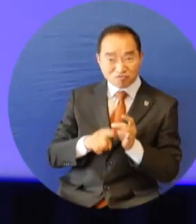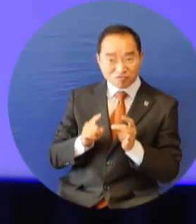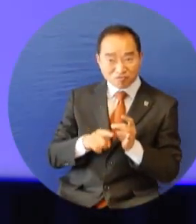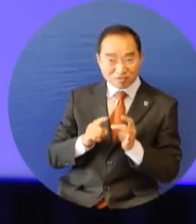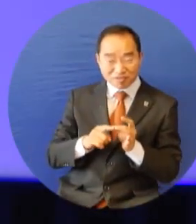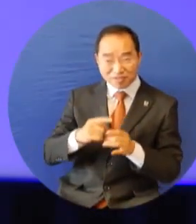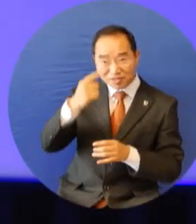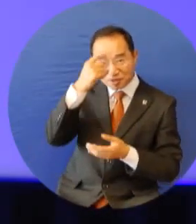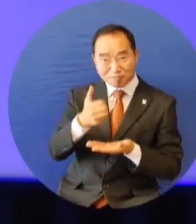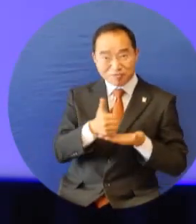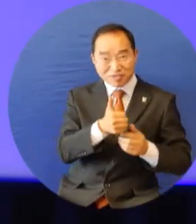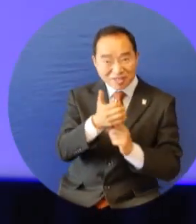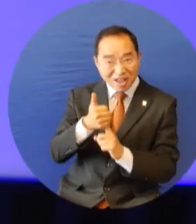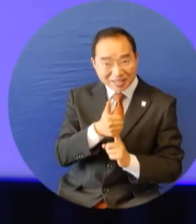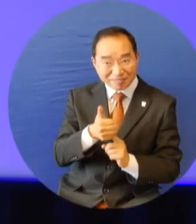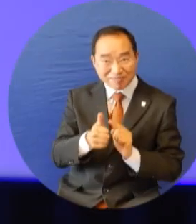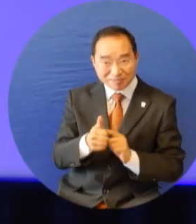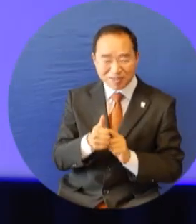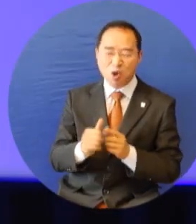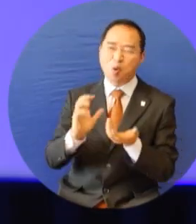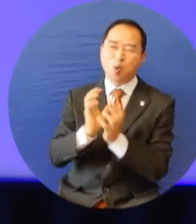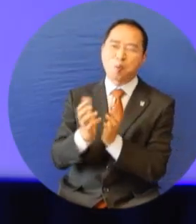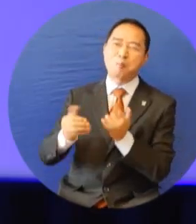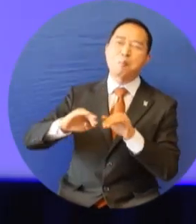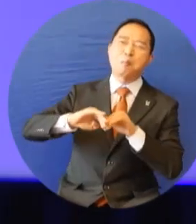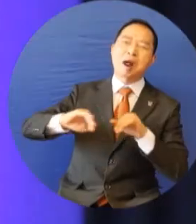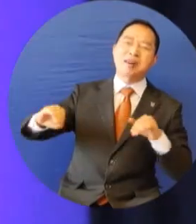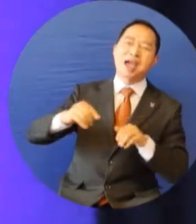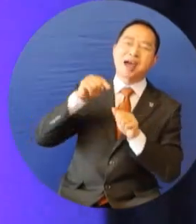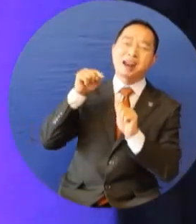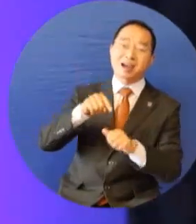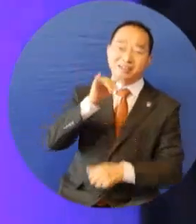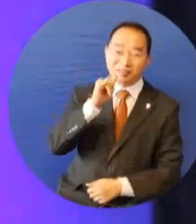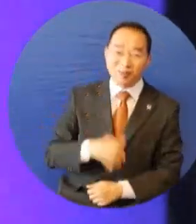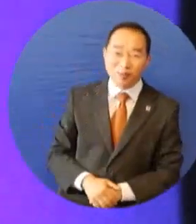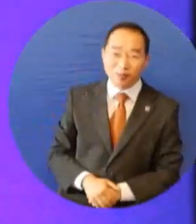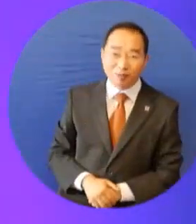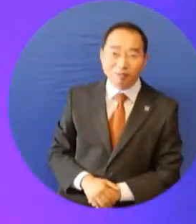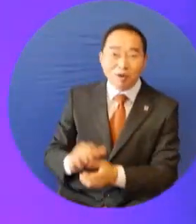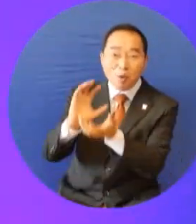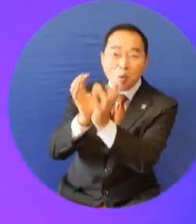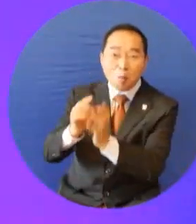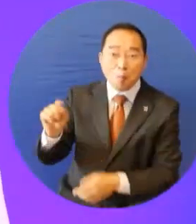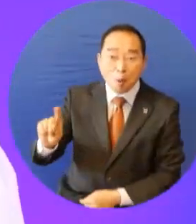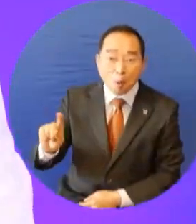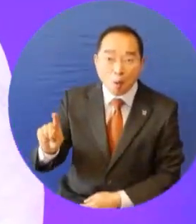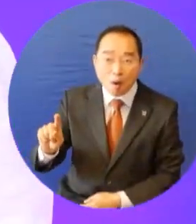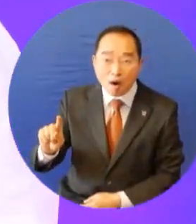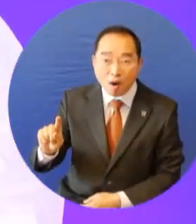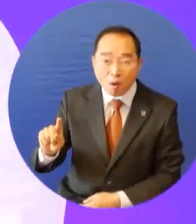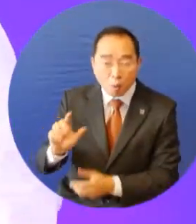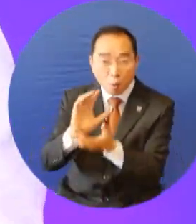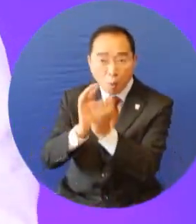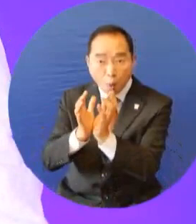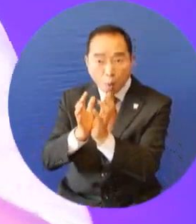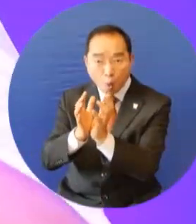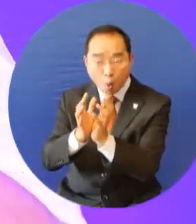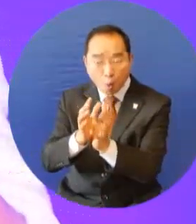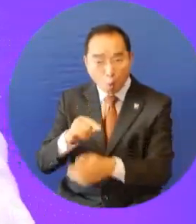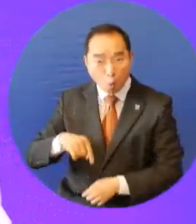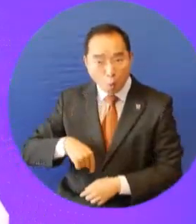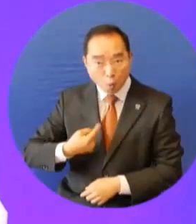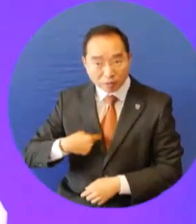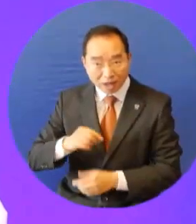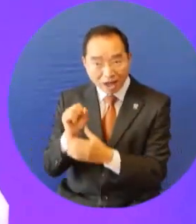그랬어요. 근데 꽃은 뭐냐면은 이게 공짜가 없어요. 꽃은 스스로가